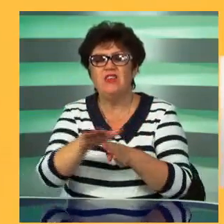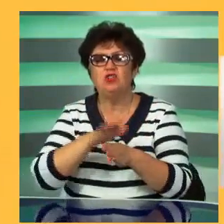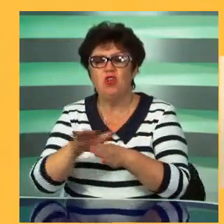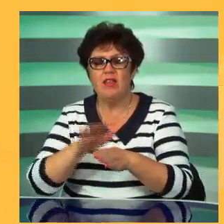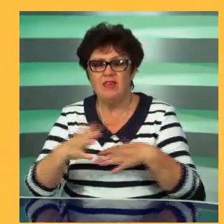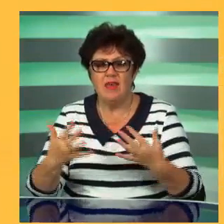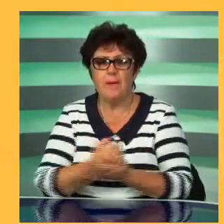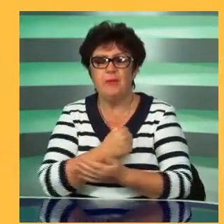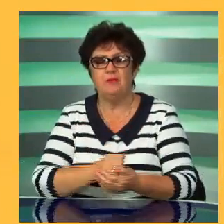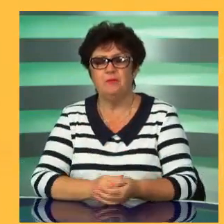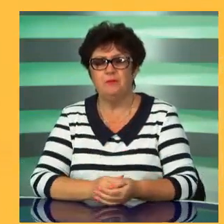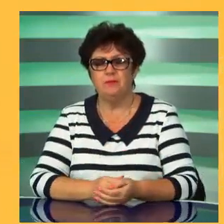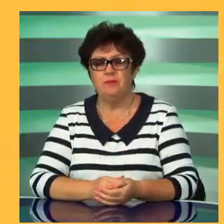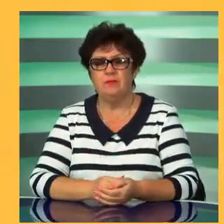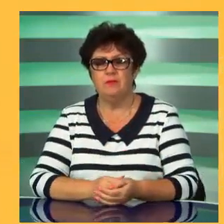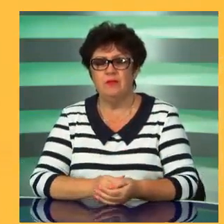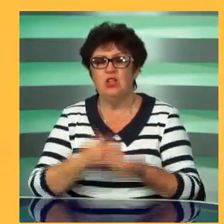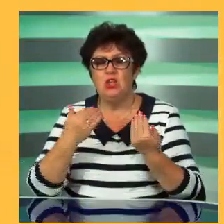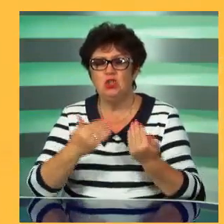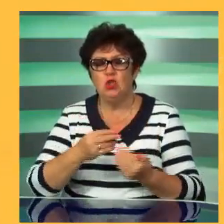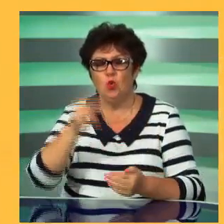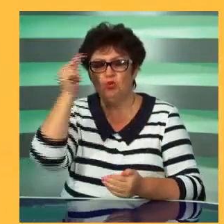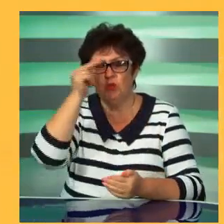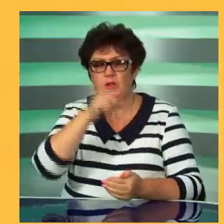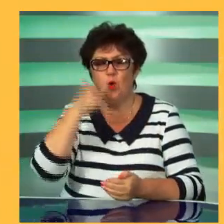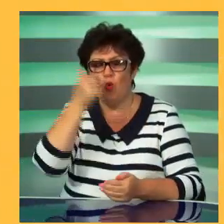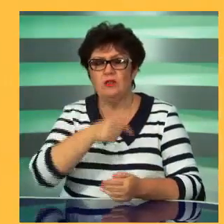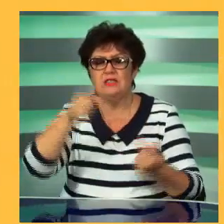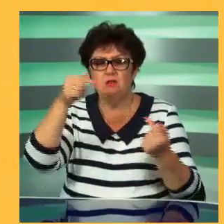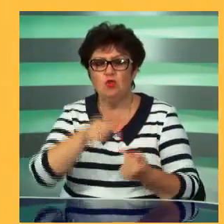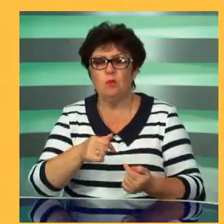свершениям. Нынешний учебный год ознаменован для нас